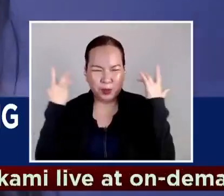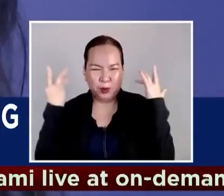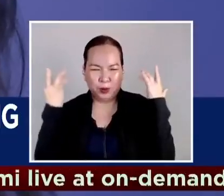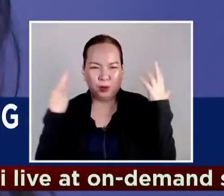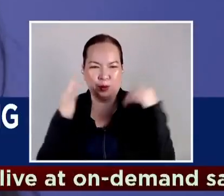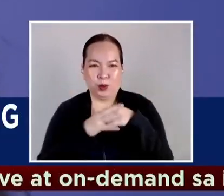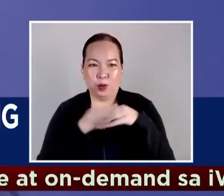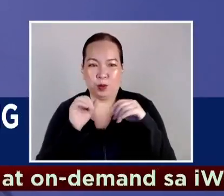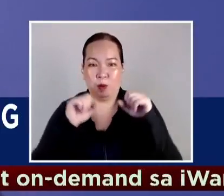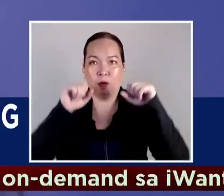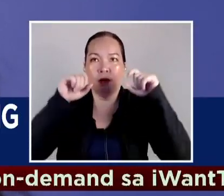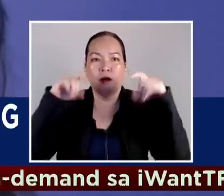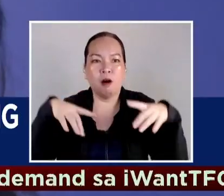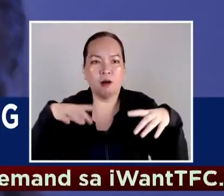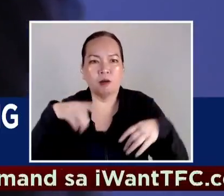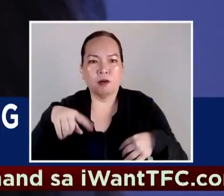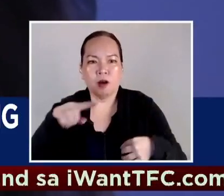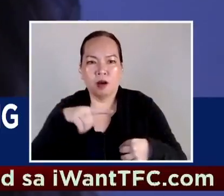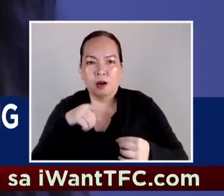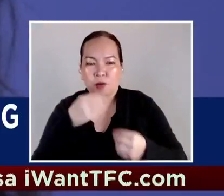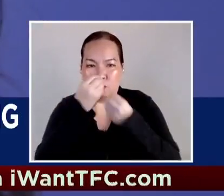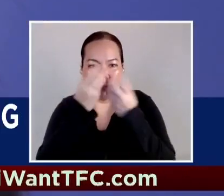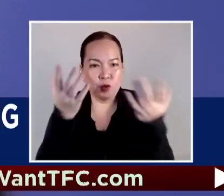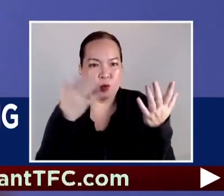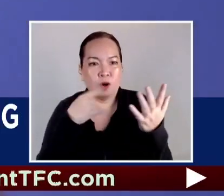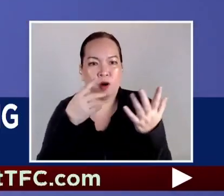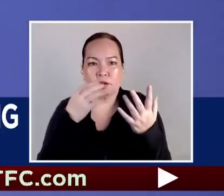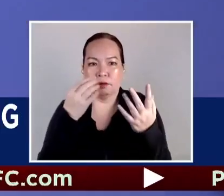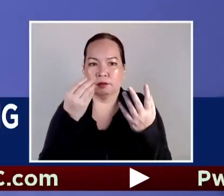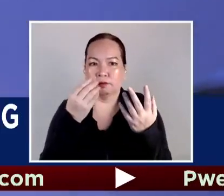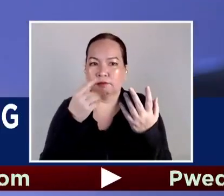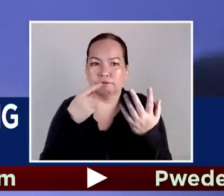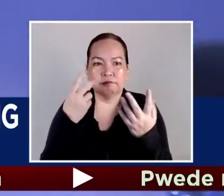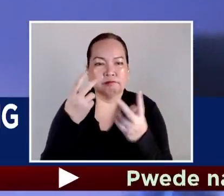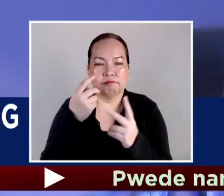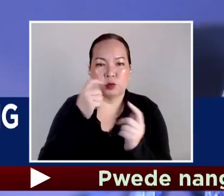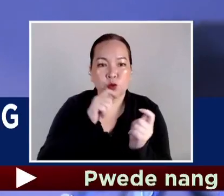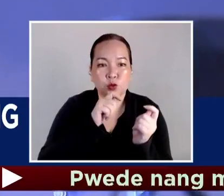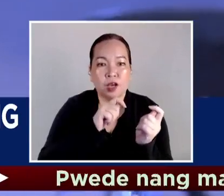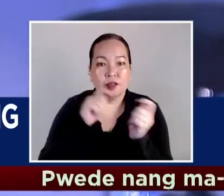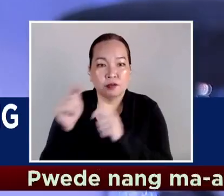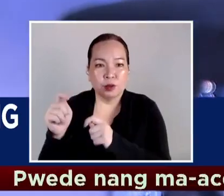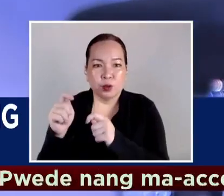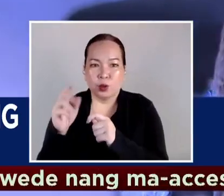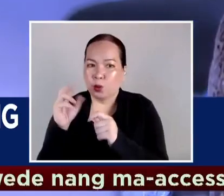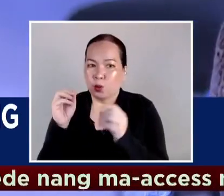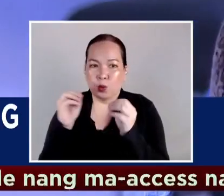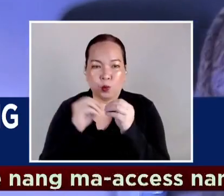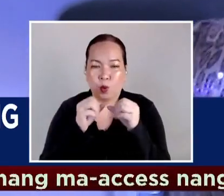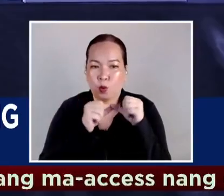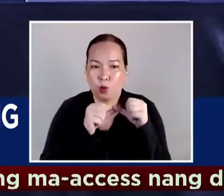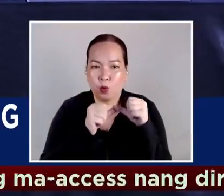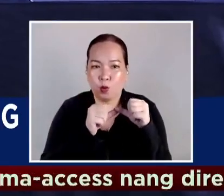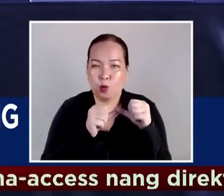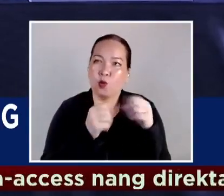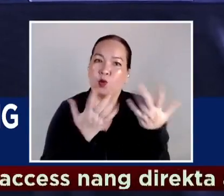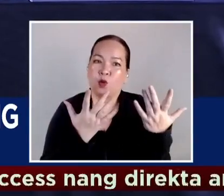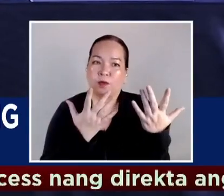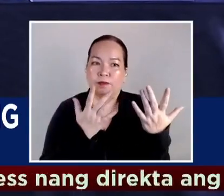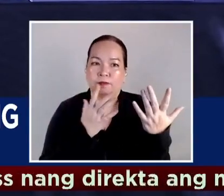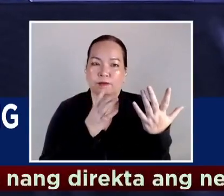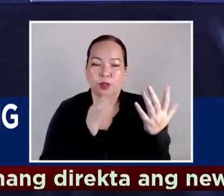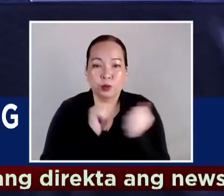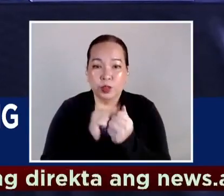Ginulat ni Liza Soberano ang showbiz nang kumalat ang balitang hindi na siya magre-renew ng talent management contract kay